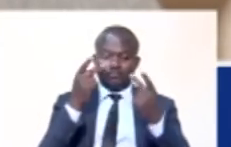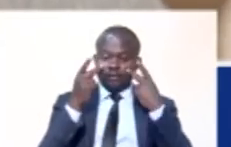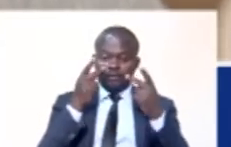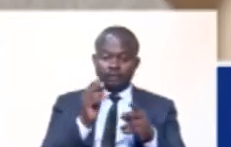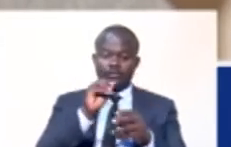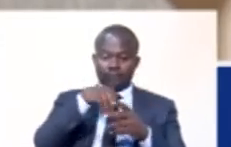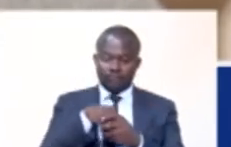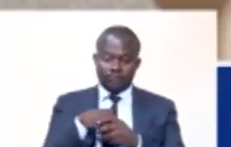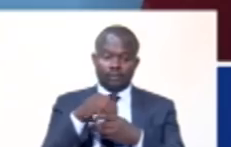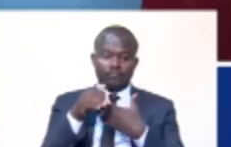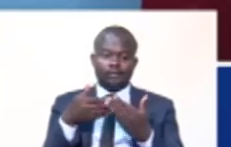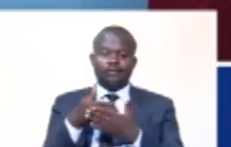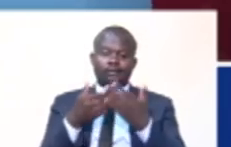kirimo